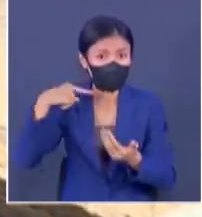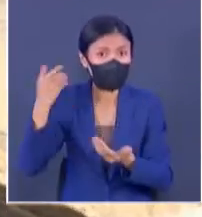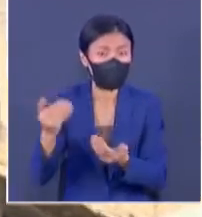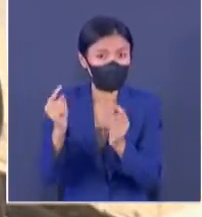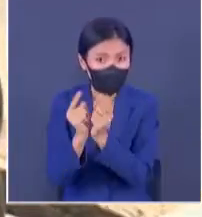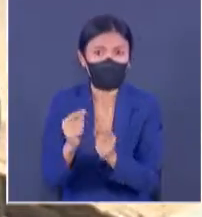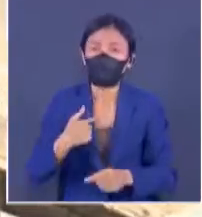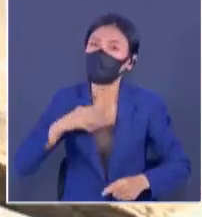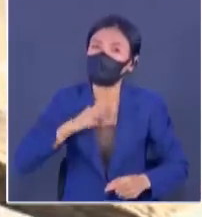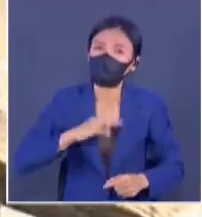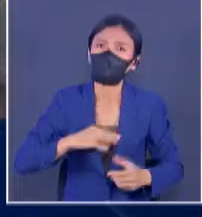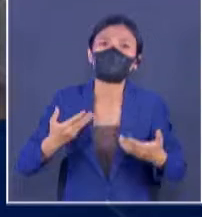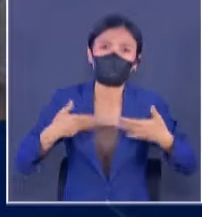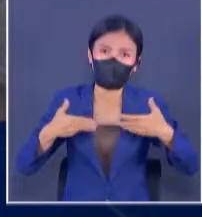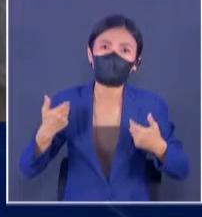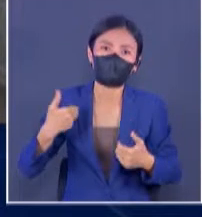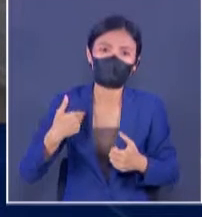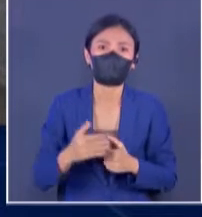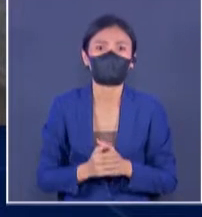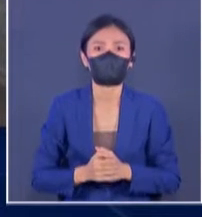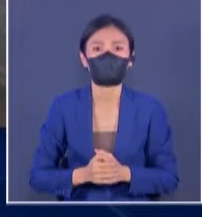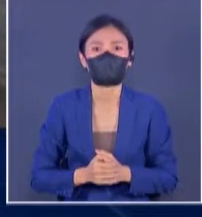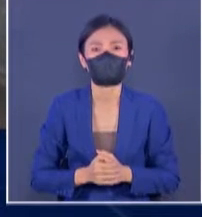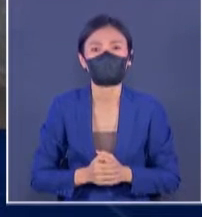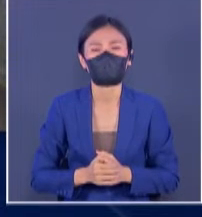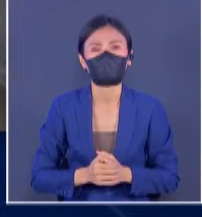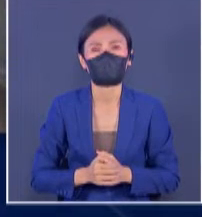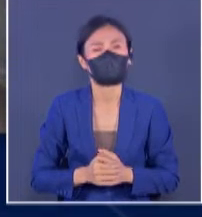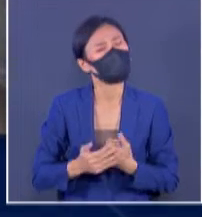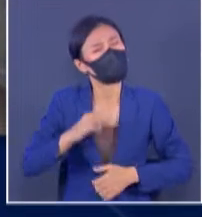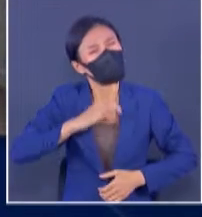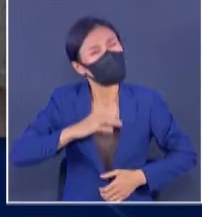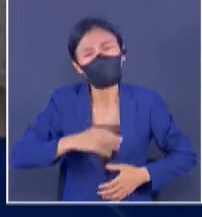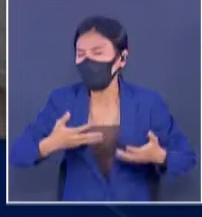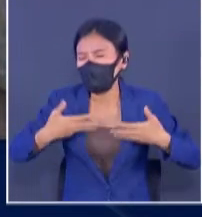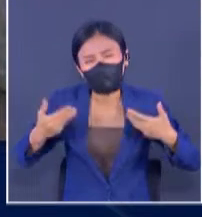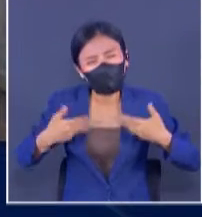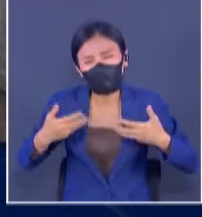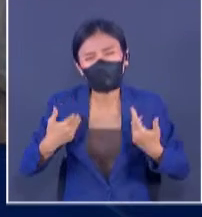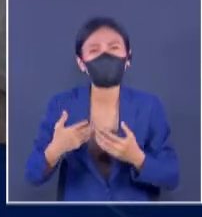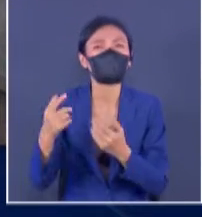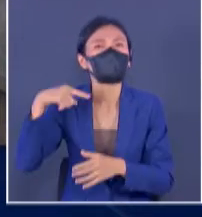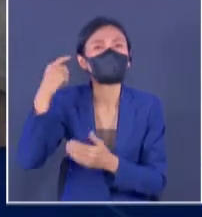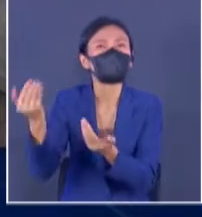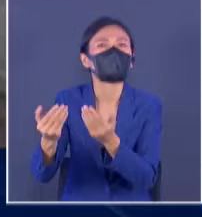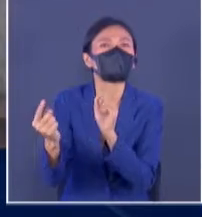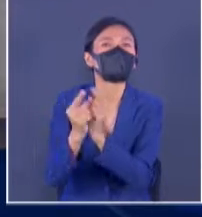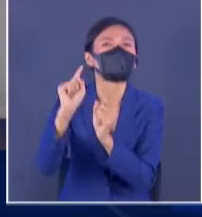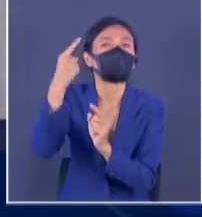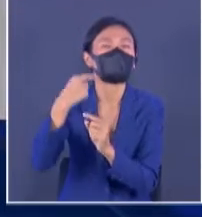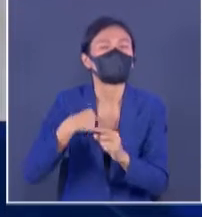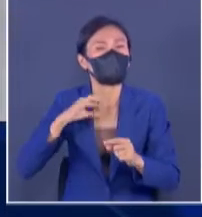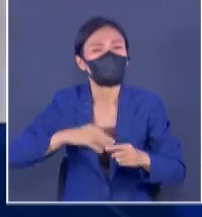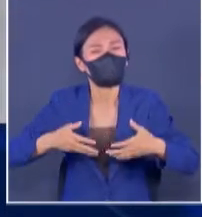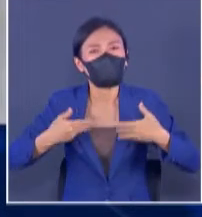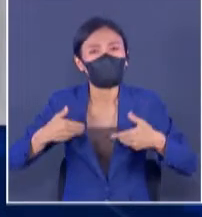จมากเลยครับ เขาก็พูดนะคะบอกว่าดีใจมากๆเลยที่ได้เจอลูกสาวอีกครั้งหนึ่งนางสาวสม